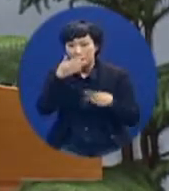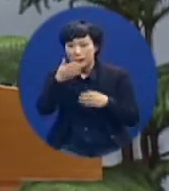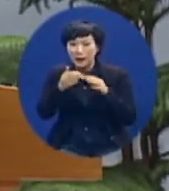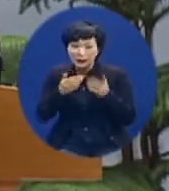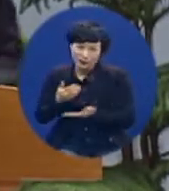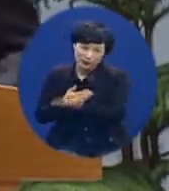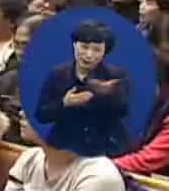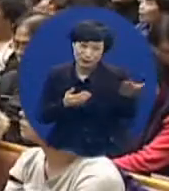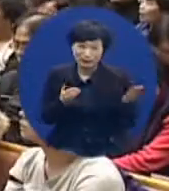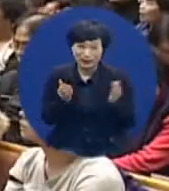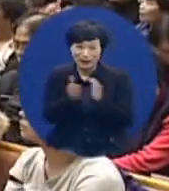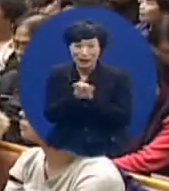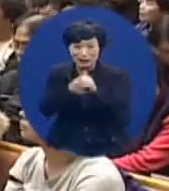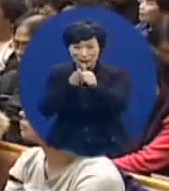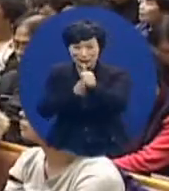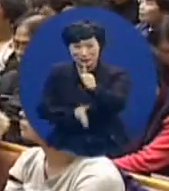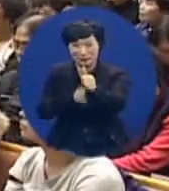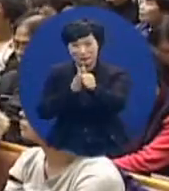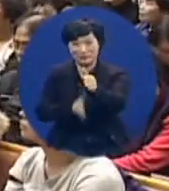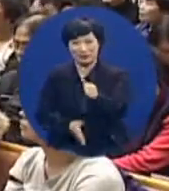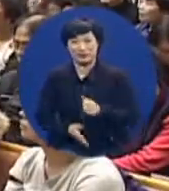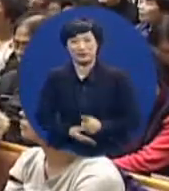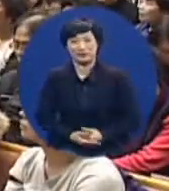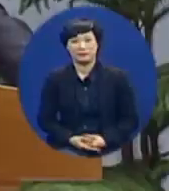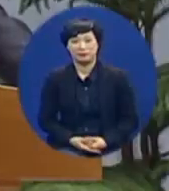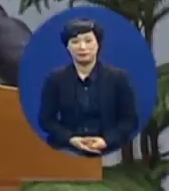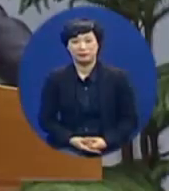이해되시면 아멘합시다. 예,